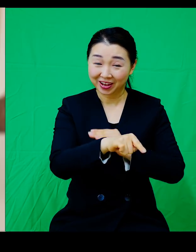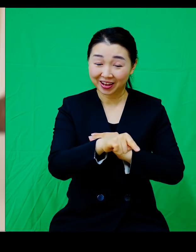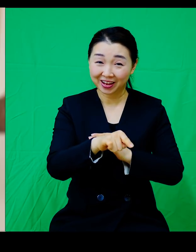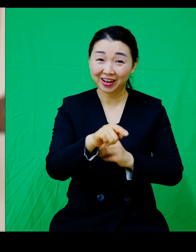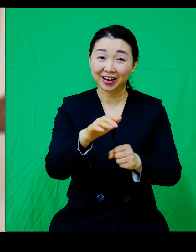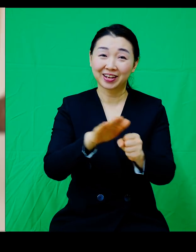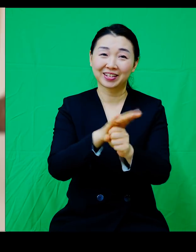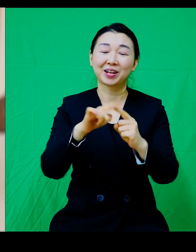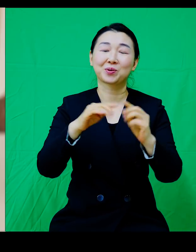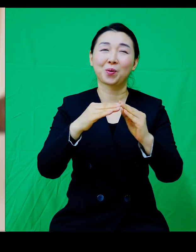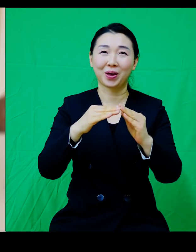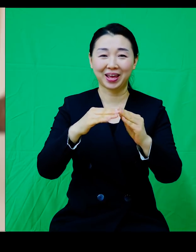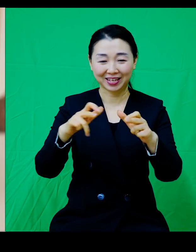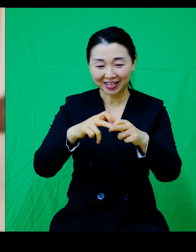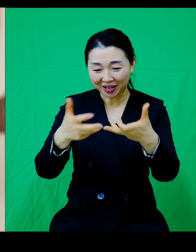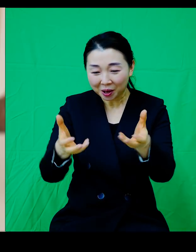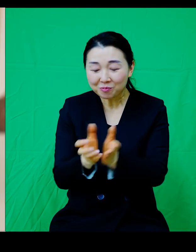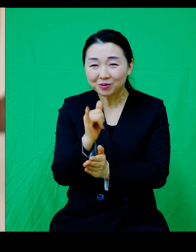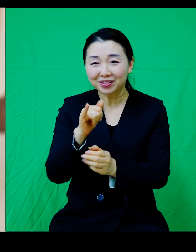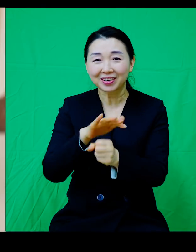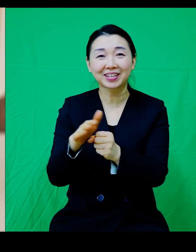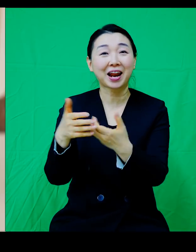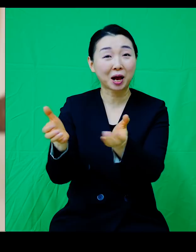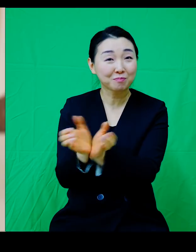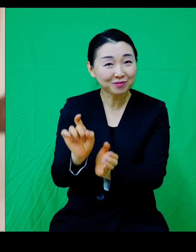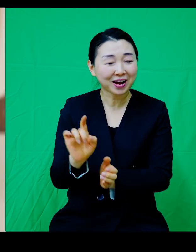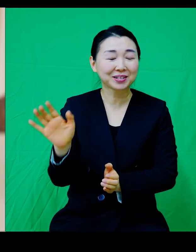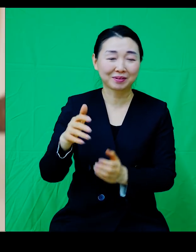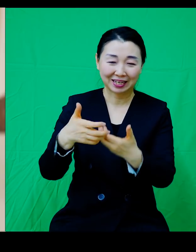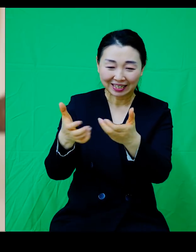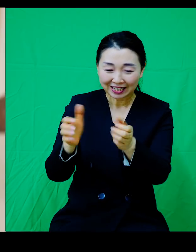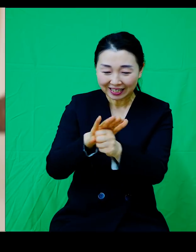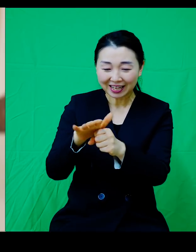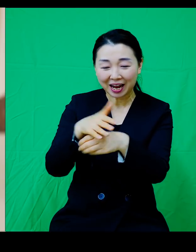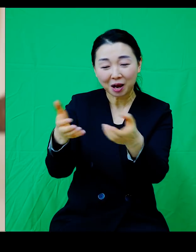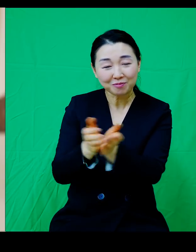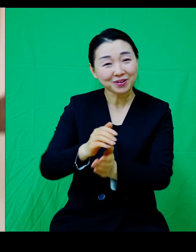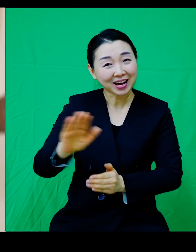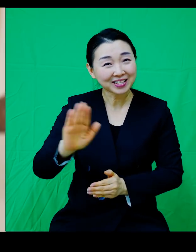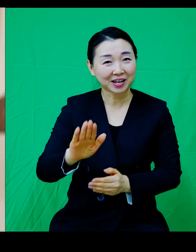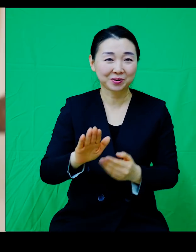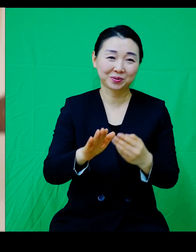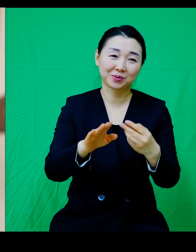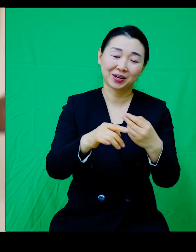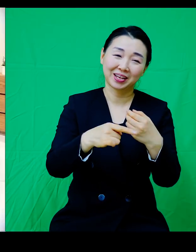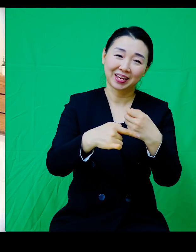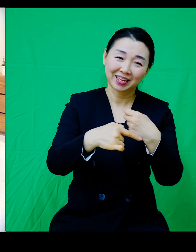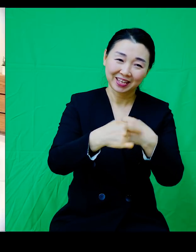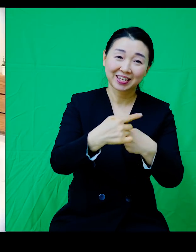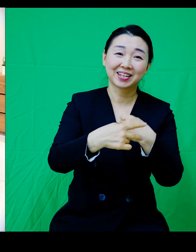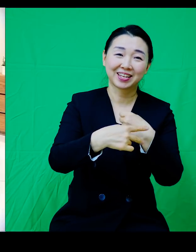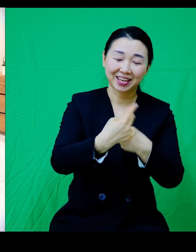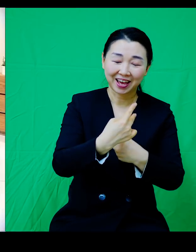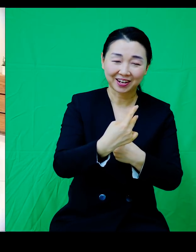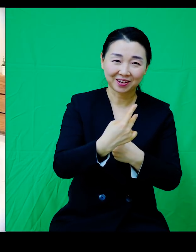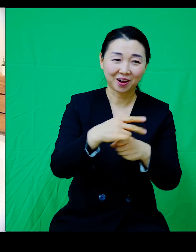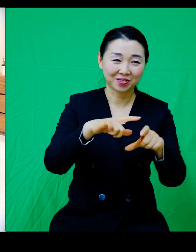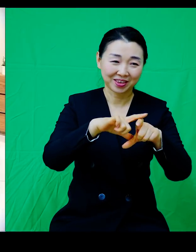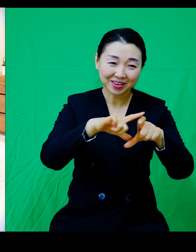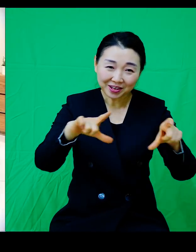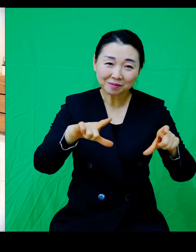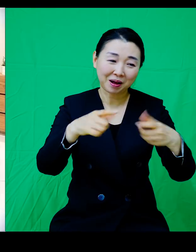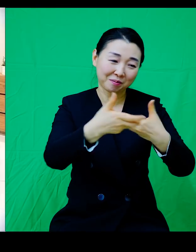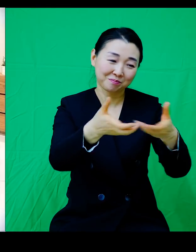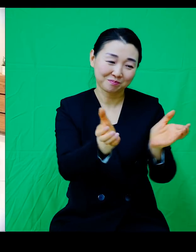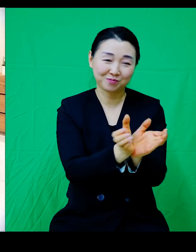이제 장애 부서가 따로 있어요. 사랑부라고. 근데 온유는 사랑부에 가지 않고 1, 2학년 친구들이 가는 예배 일반 학생들과